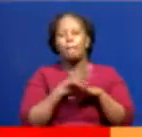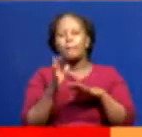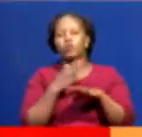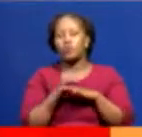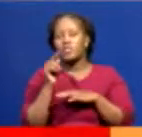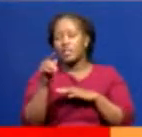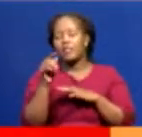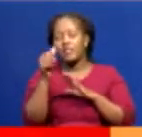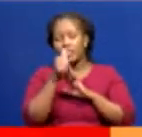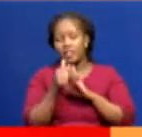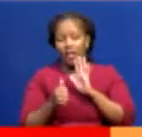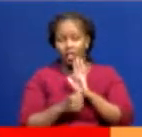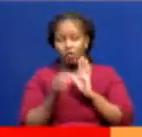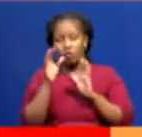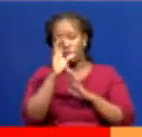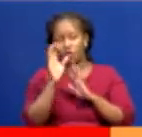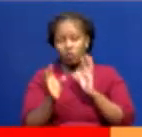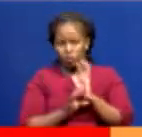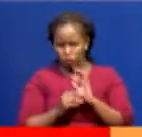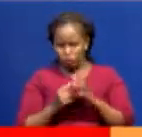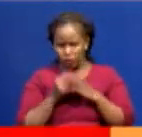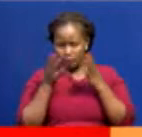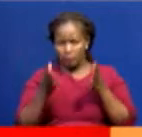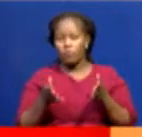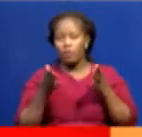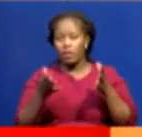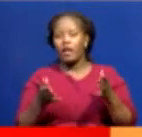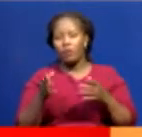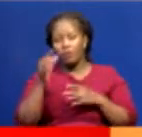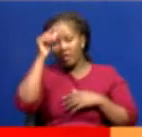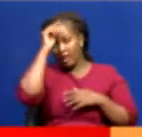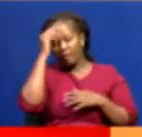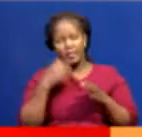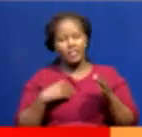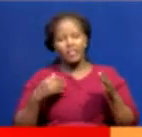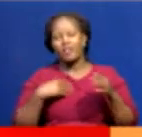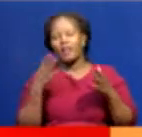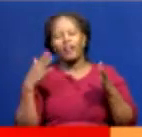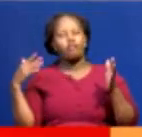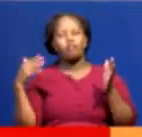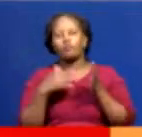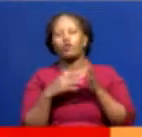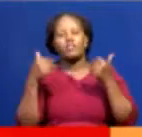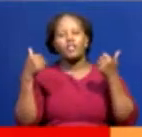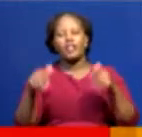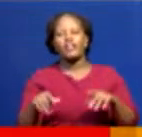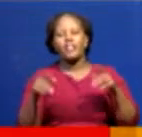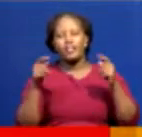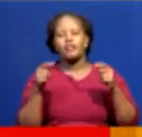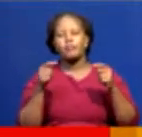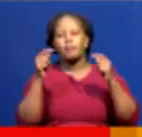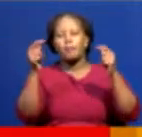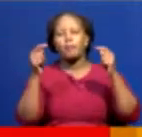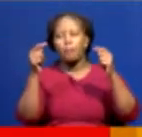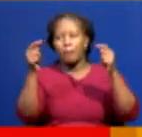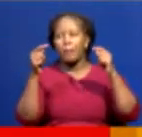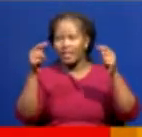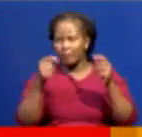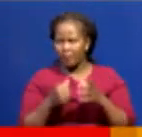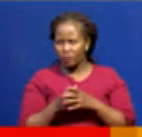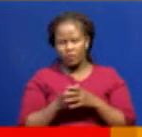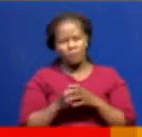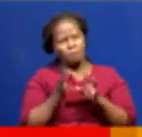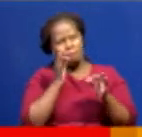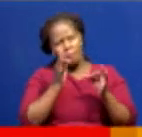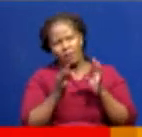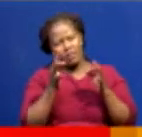hicho cha sheria. Kwa hivyo kwa sasa serikali imepiga marufuku, hamna maandamano. Na ikiwa maandamano haya